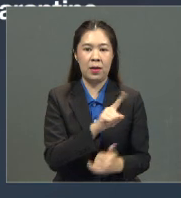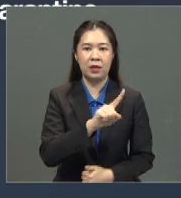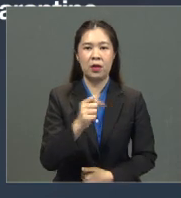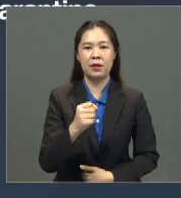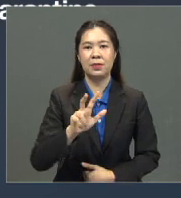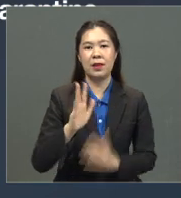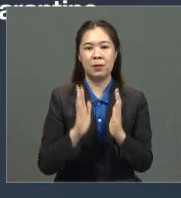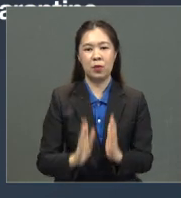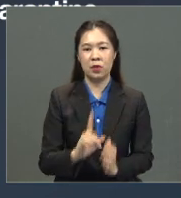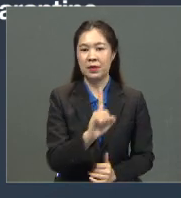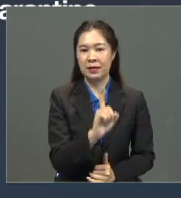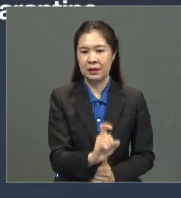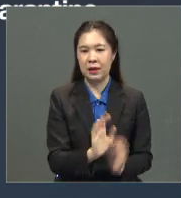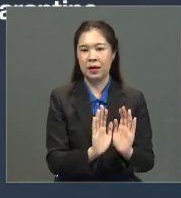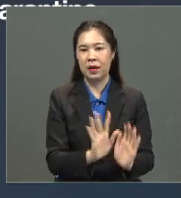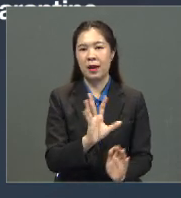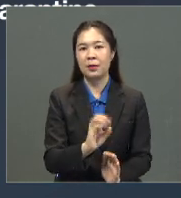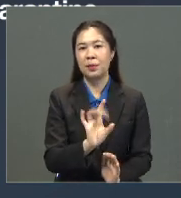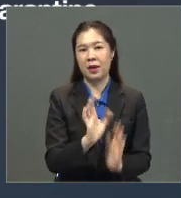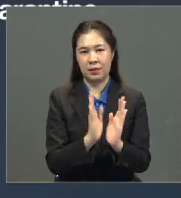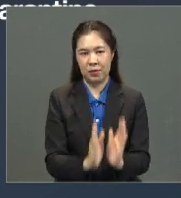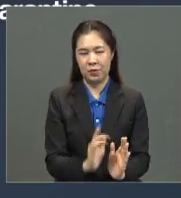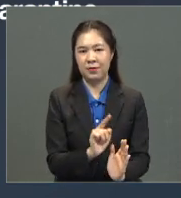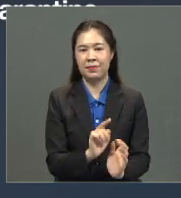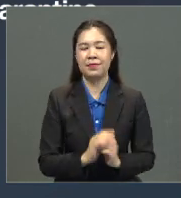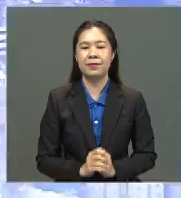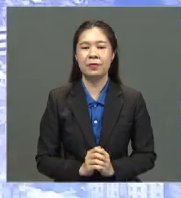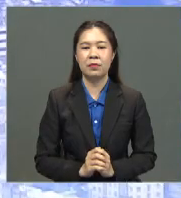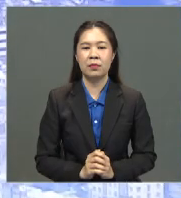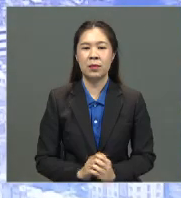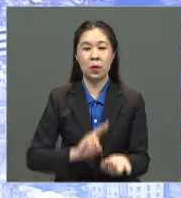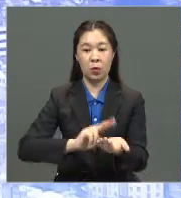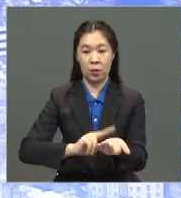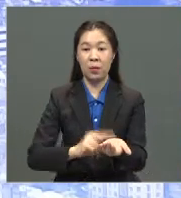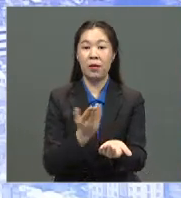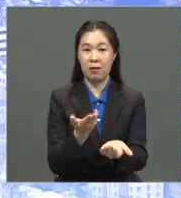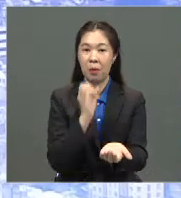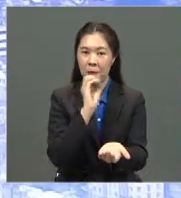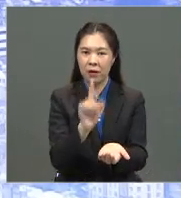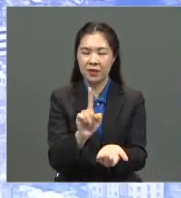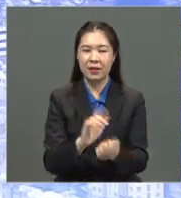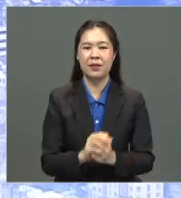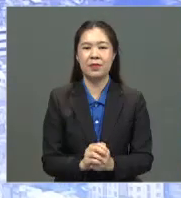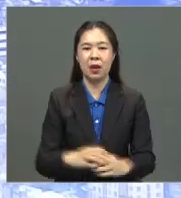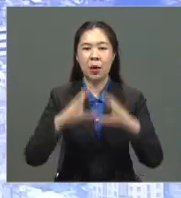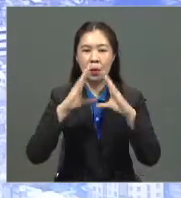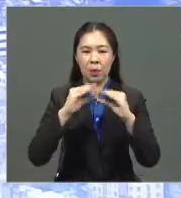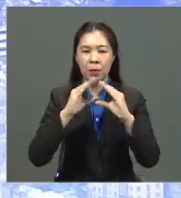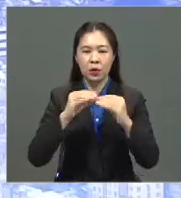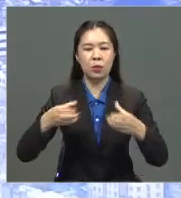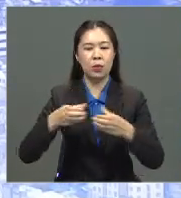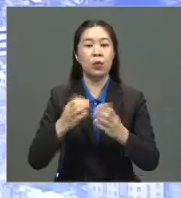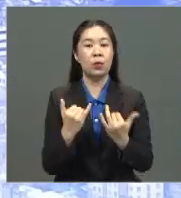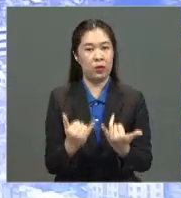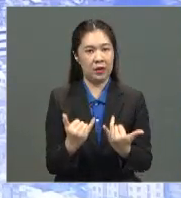ร้อย 13คนเสียชีวิตเขาเดิมคือ 58คนครับคุณหมอทวีศิลป์วิษณุโยธินโฆษกศปภบอกนะครับว่าการประชุมสำหรับ